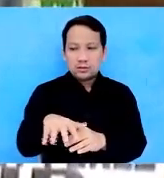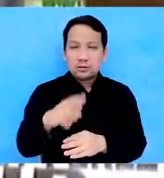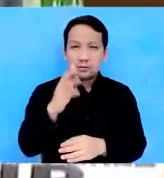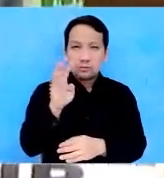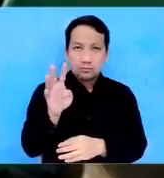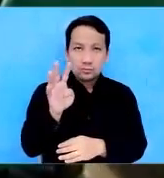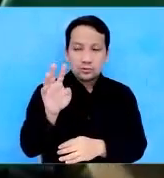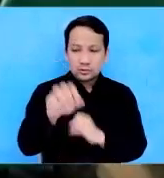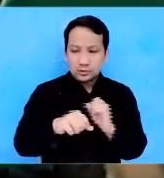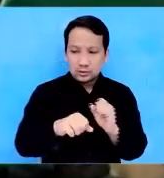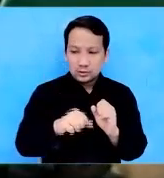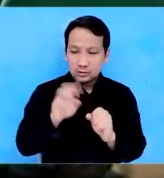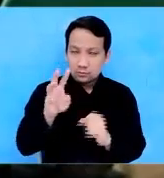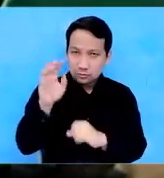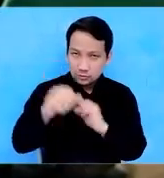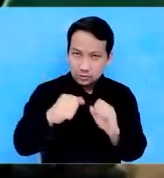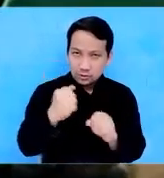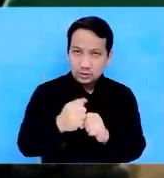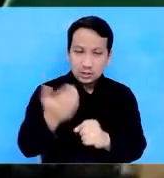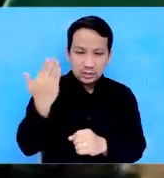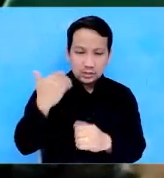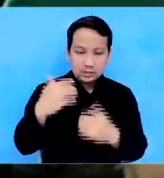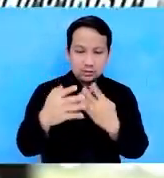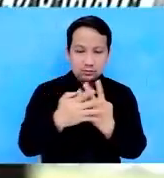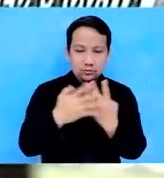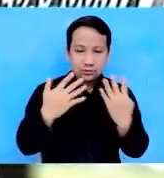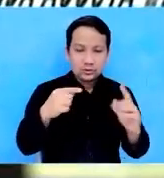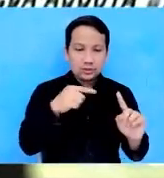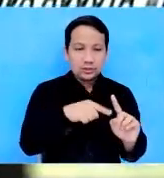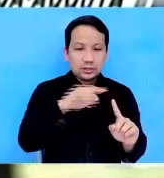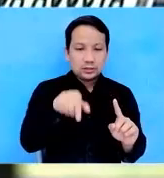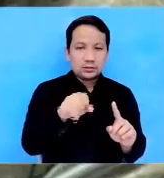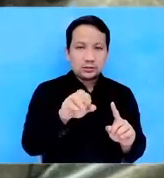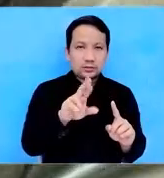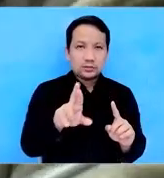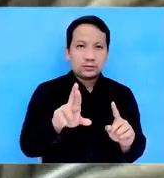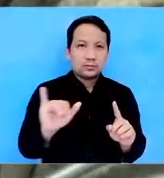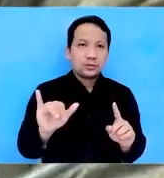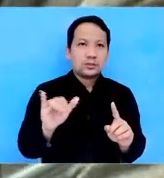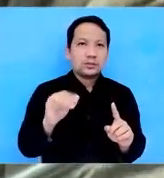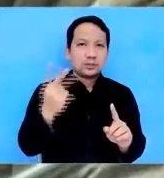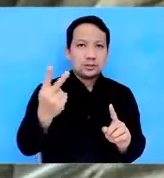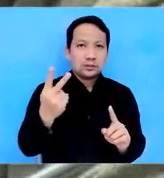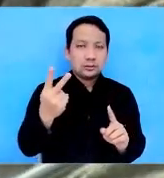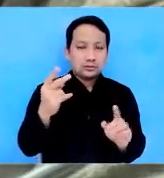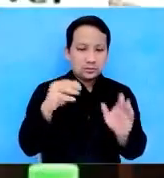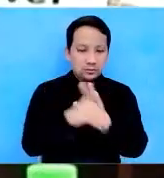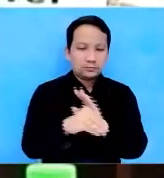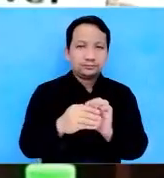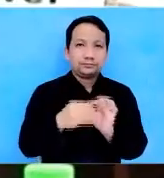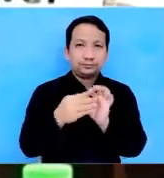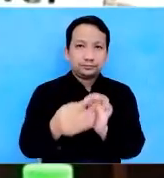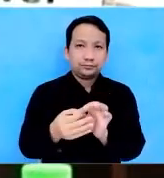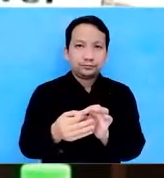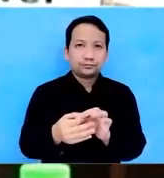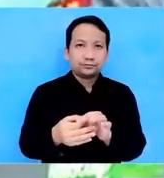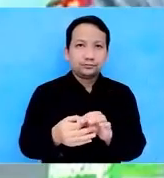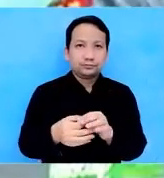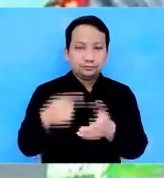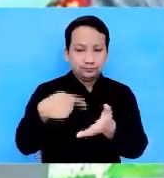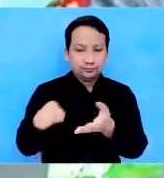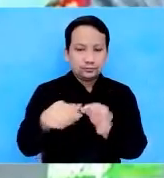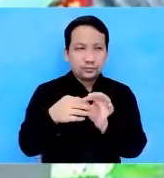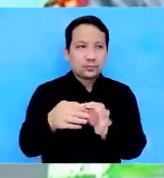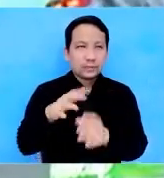taong pagkakakulong ang dating pulis na si Jeffrey Sumbo Perez para sa 2 counts ng murder. Pinagbabayad din siya ng